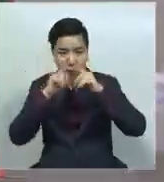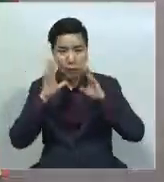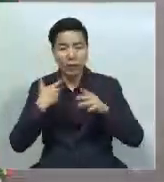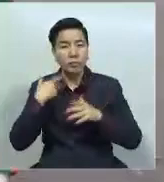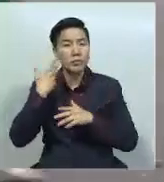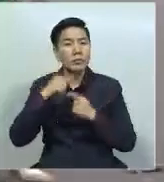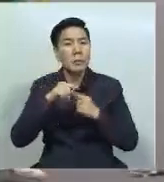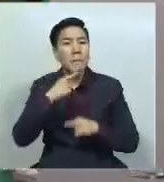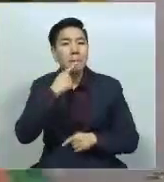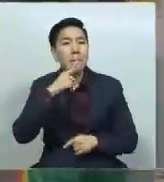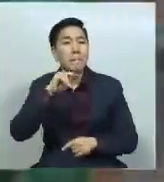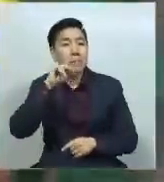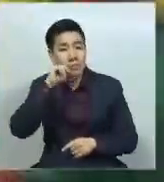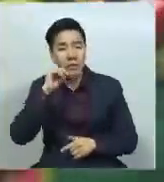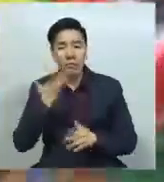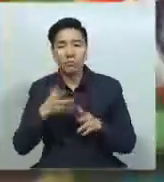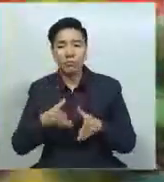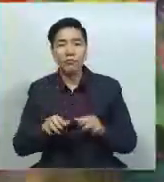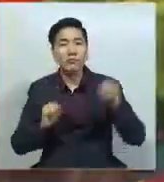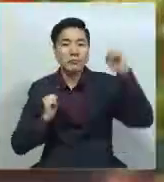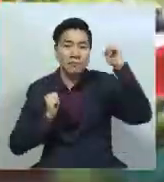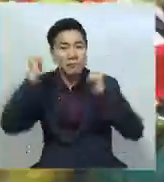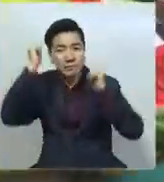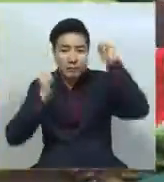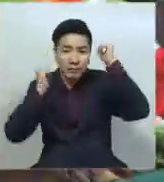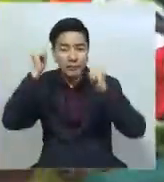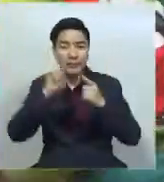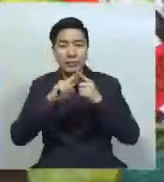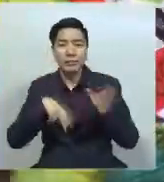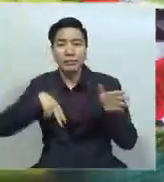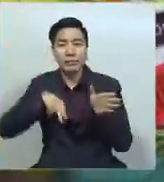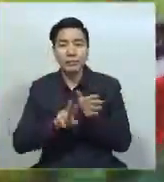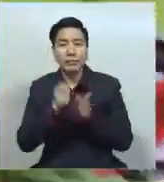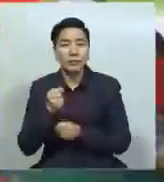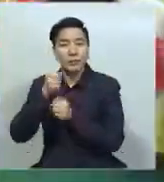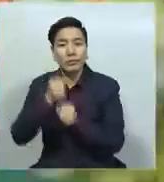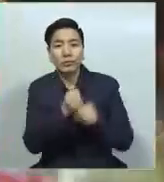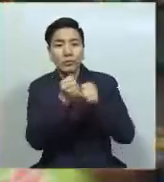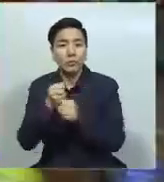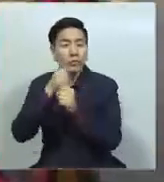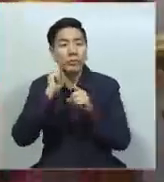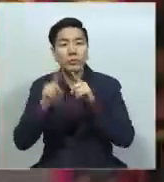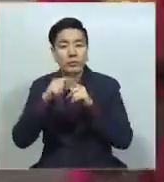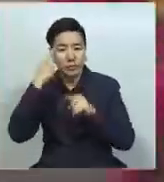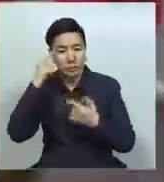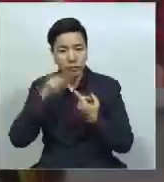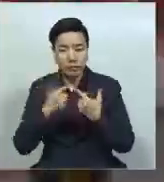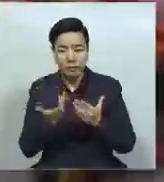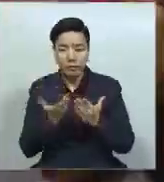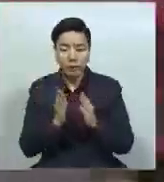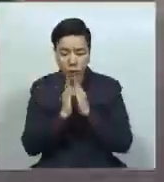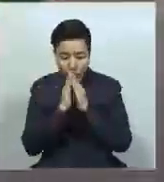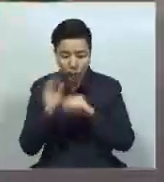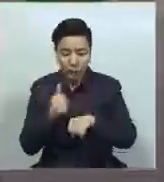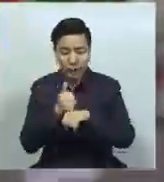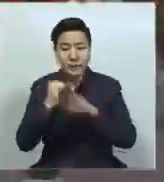แห่เจ้าพ่อเจ้าแม่ปากน้ำโพก็นำขบวนนี่เลยค่ะมีทั้งมังกรทั้งสิงโตรวมไปถึงการแสดงต่างๆไปคารวะผู้ว่าราชการ